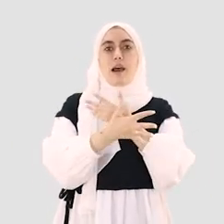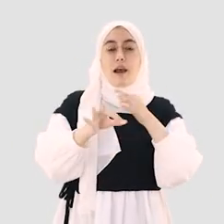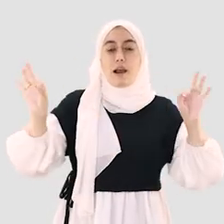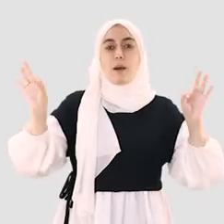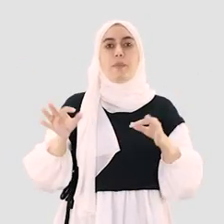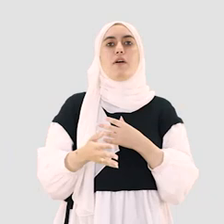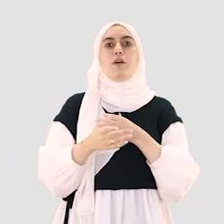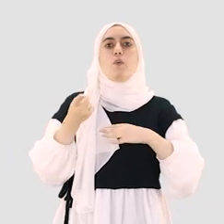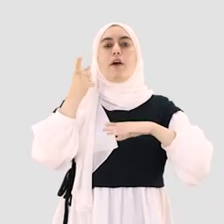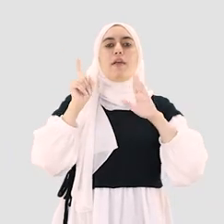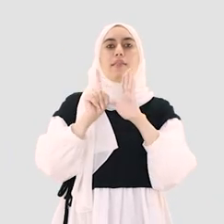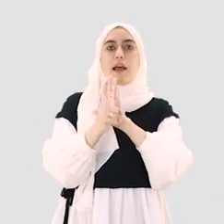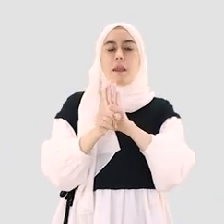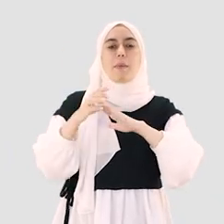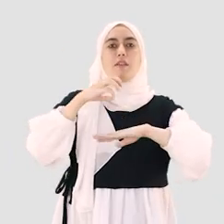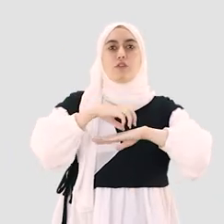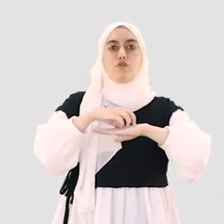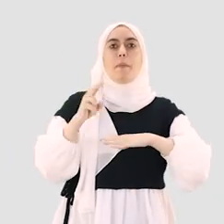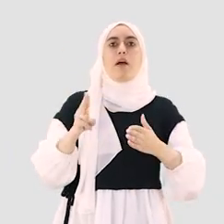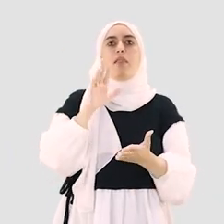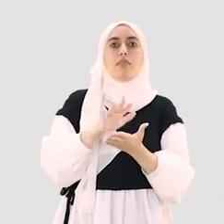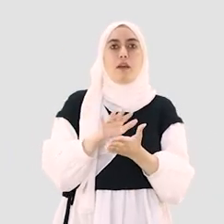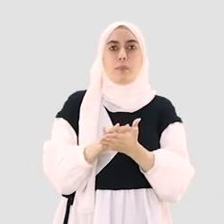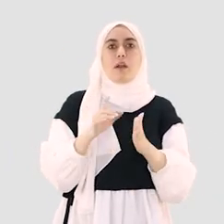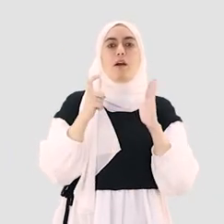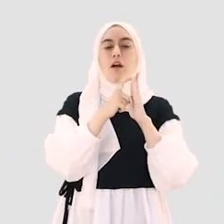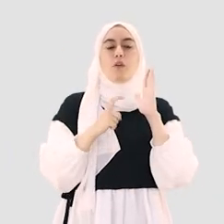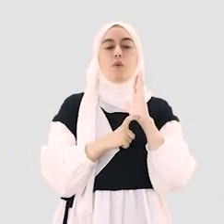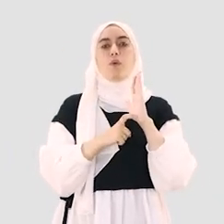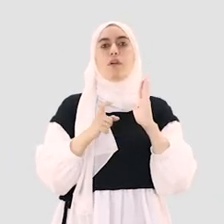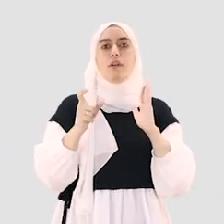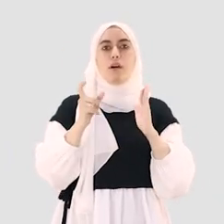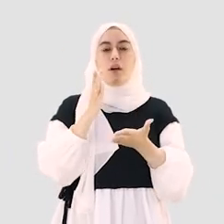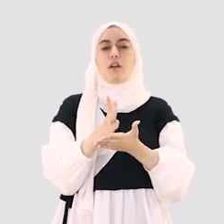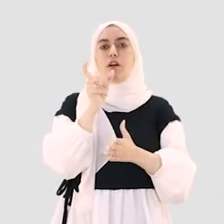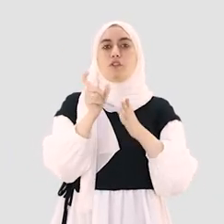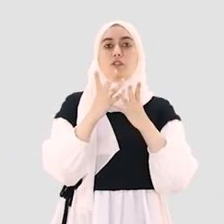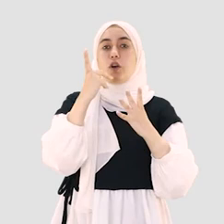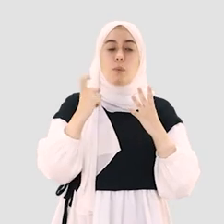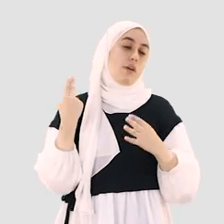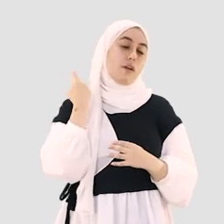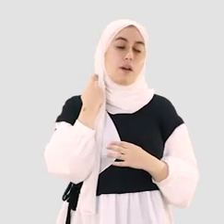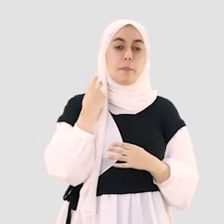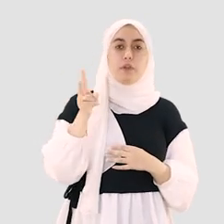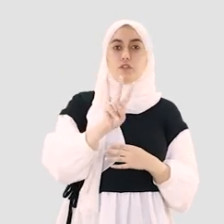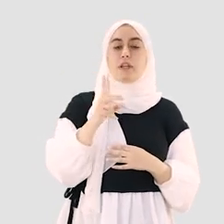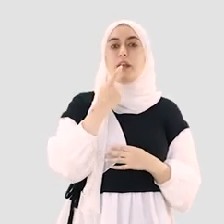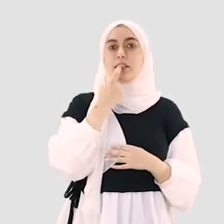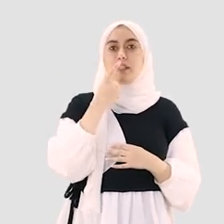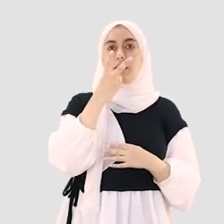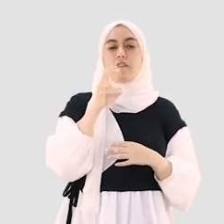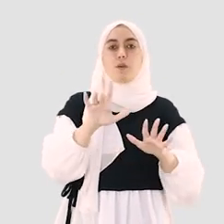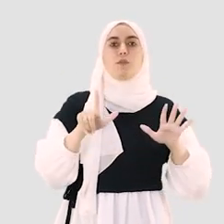والتعليمات في الجامعه من اجل تطبيق كاملا لقانون حقوق الاشخاص ذوي الاعاقه رقم 20